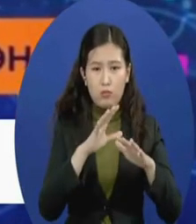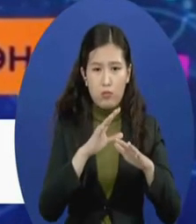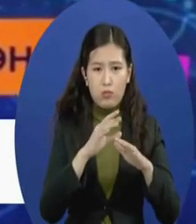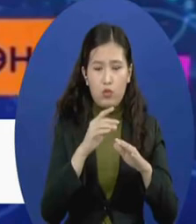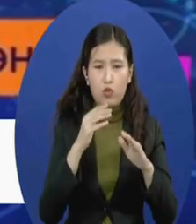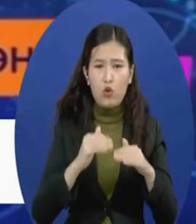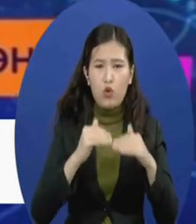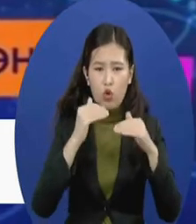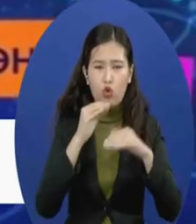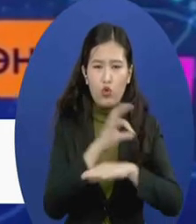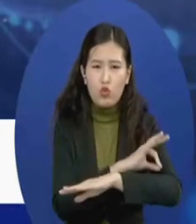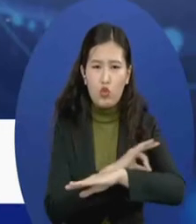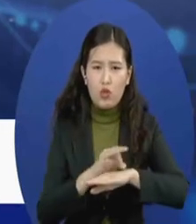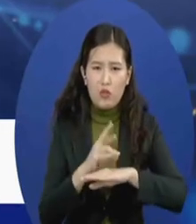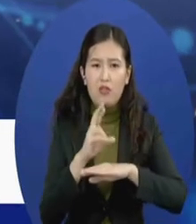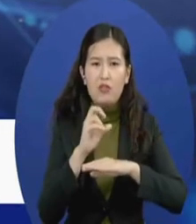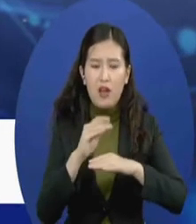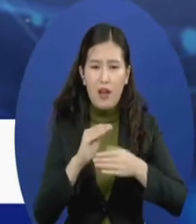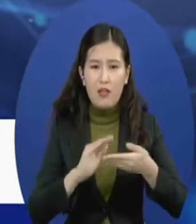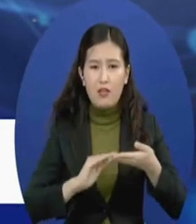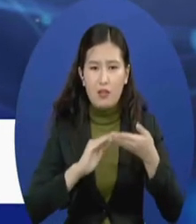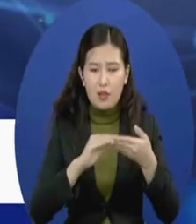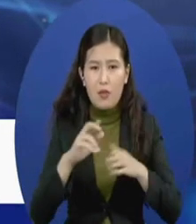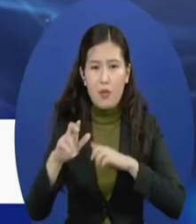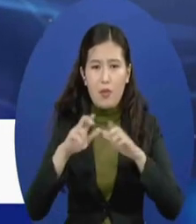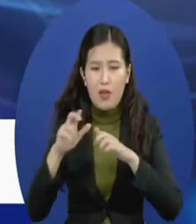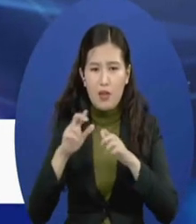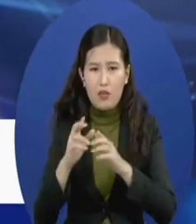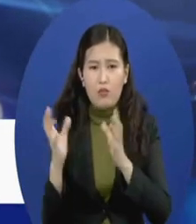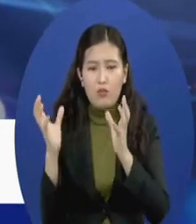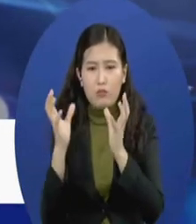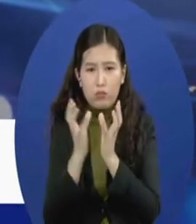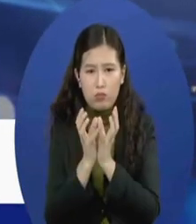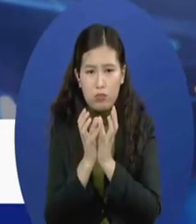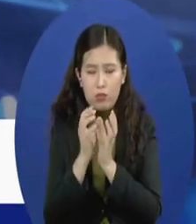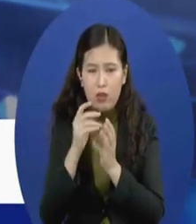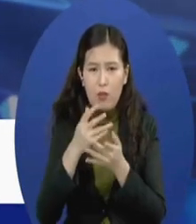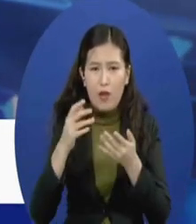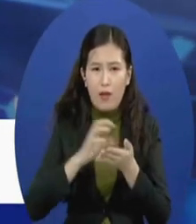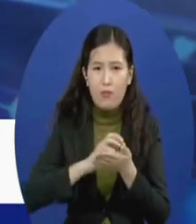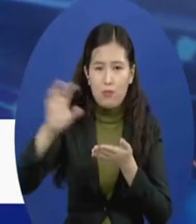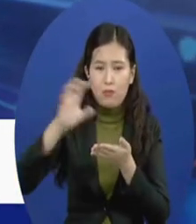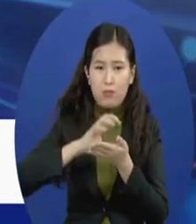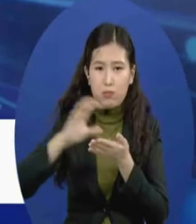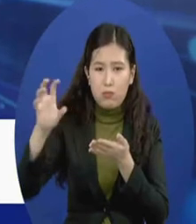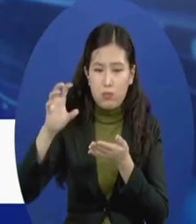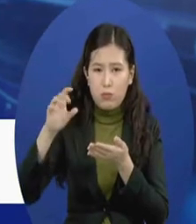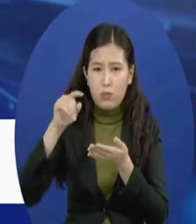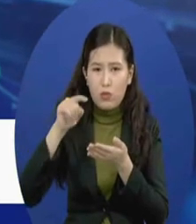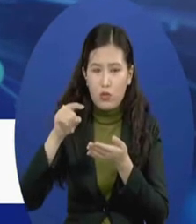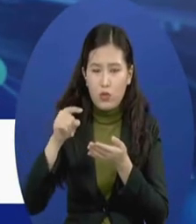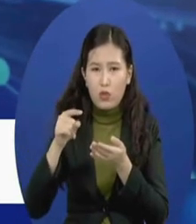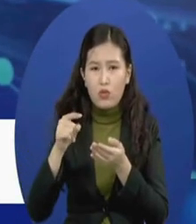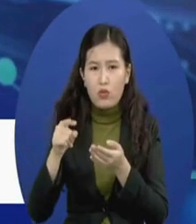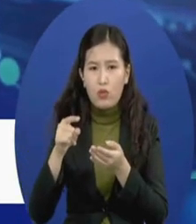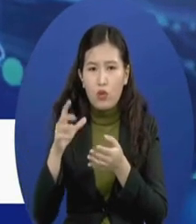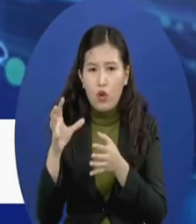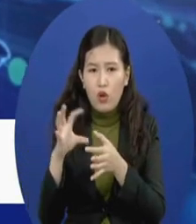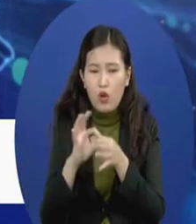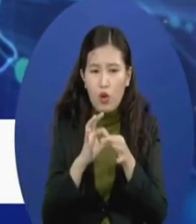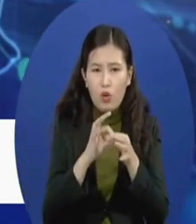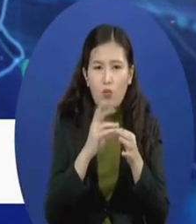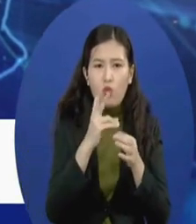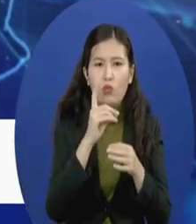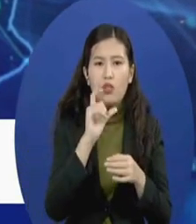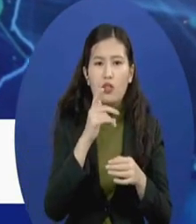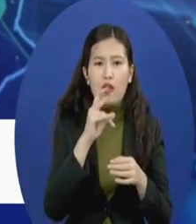танилцуулах бизнес хоорондын уулзалт, экспортын үйлдвэрлэл эрхэлж байгаа аж ахуйн нэгжүүдийн бараа үйлчилгээний үзэглэн гарах юм а.